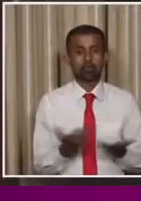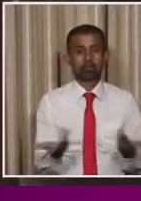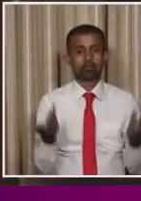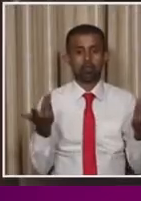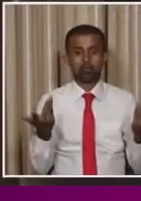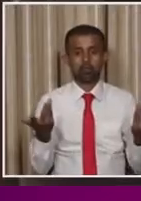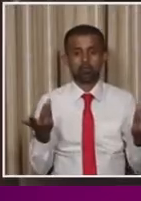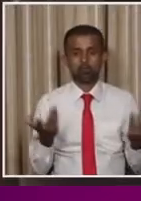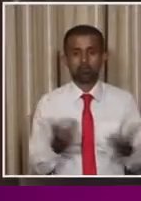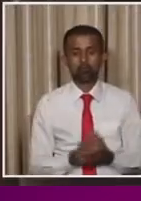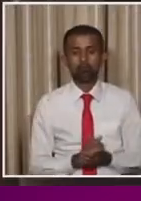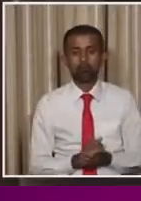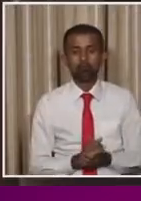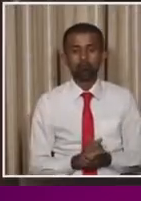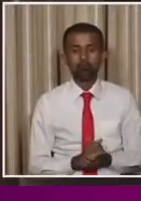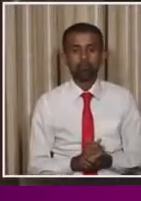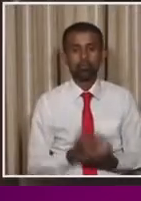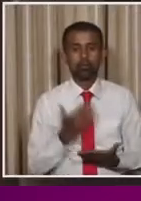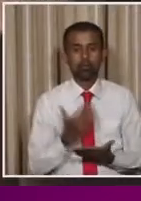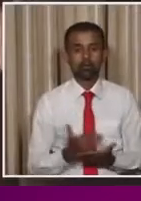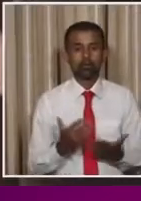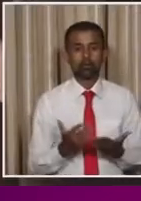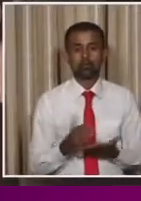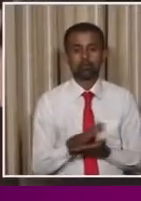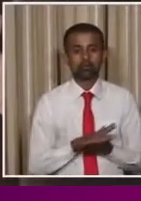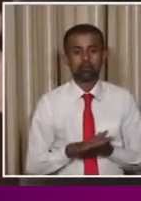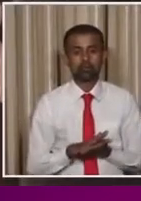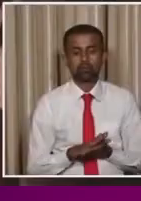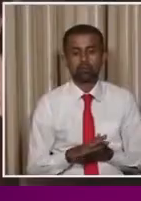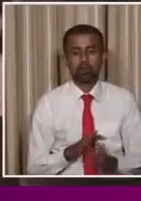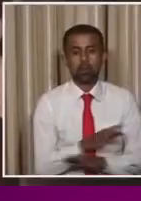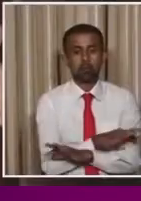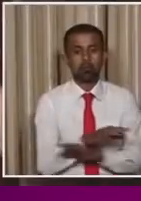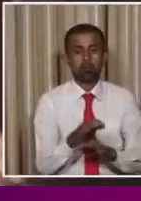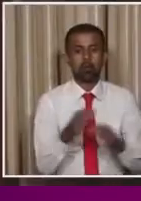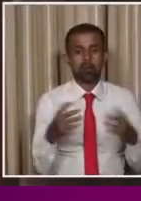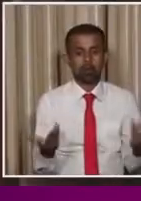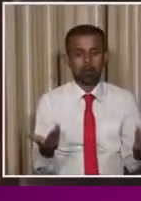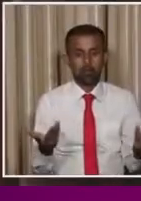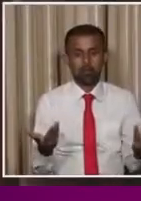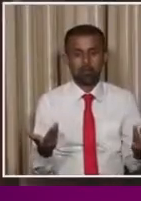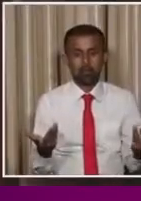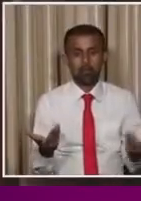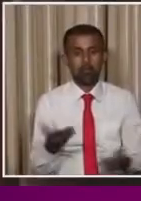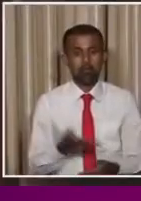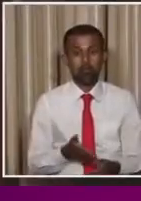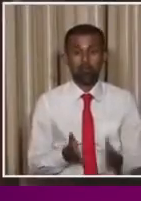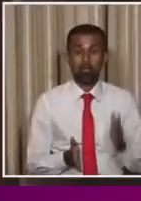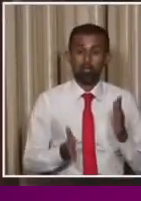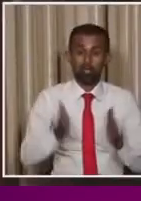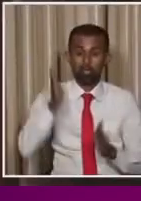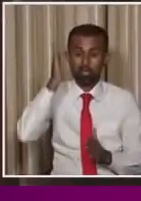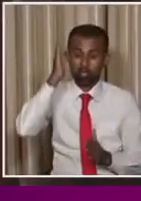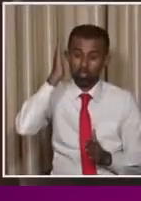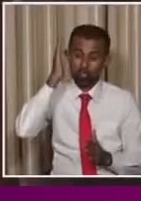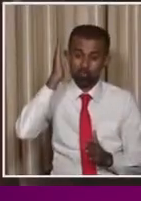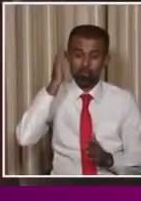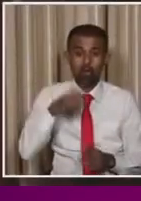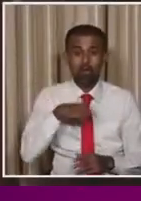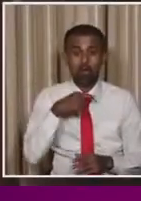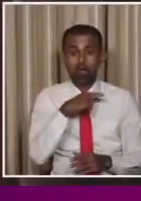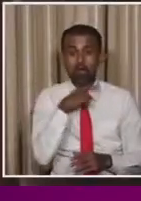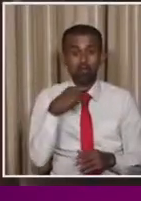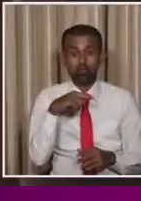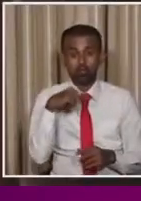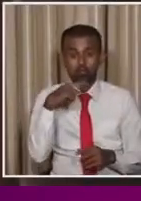நடவடிக்கையும் எடுப்பதில்லை. எனவே ஜனாதிபதி வெளி விவகார விடயத்தில் இரட்டை வேடத்தை நிறுத்திவிட்டு பாலஸ்தீன விடயத்தில் இதுவரை